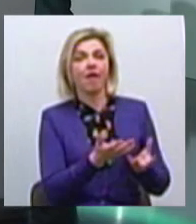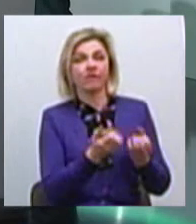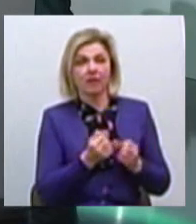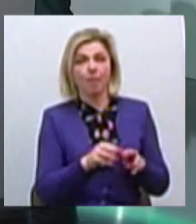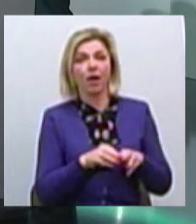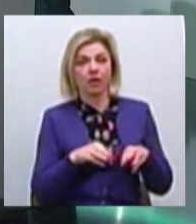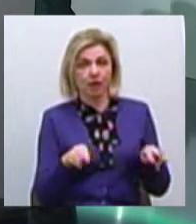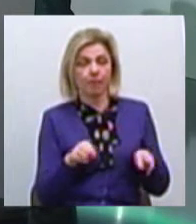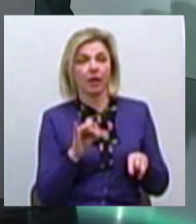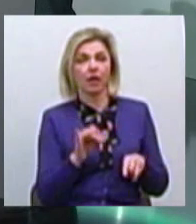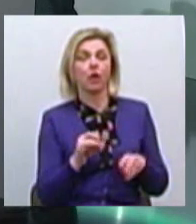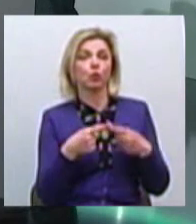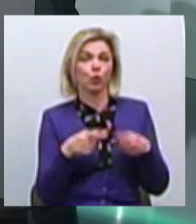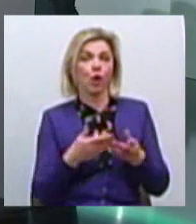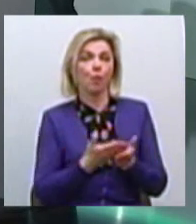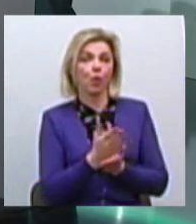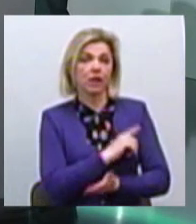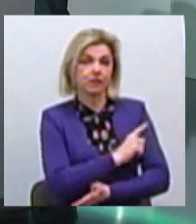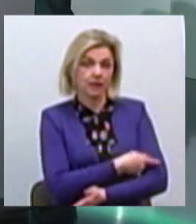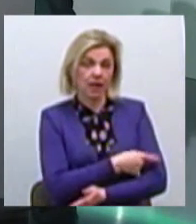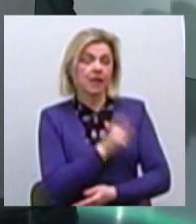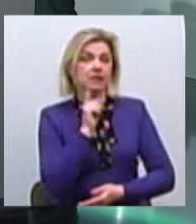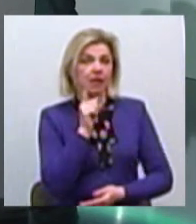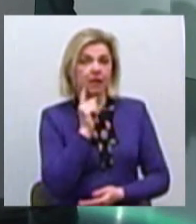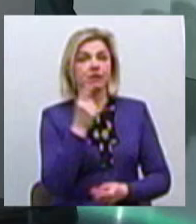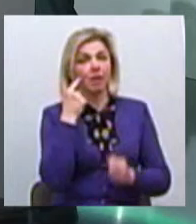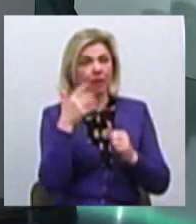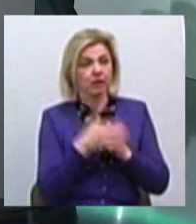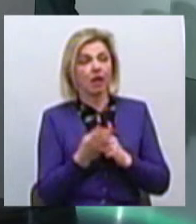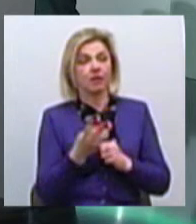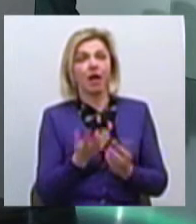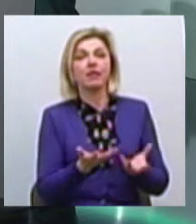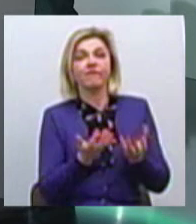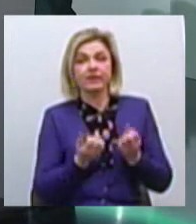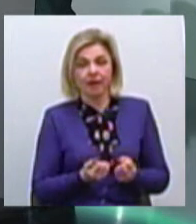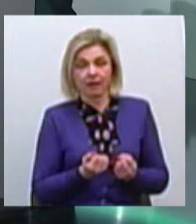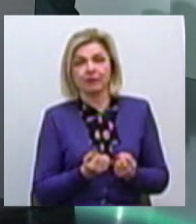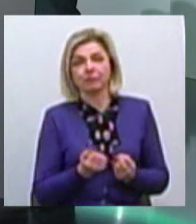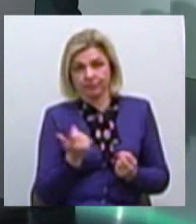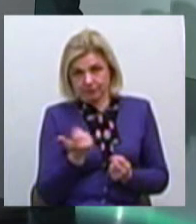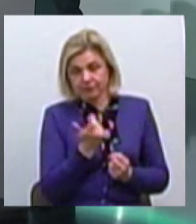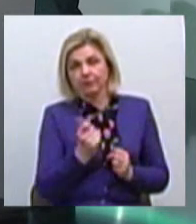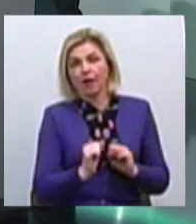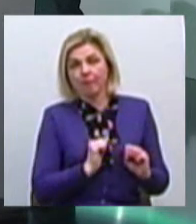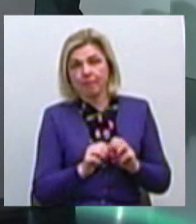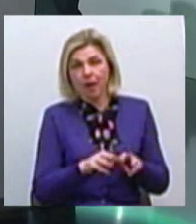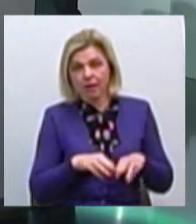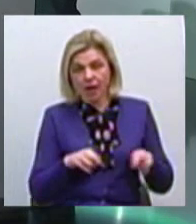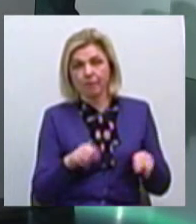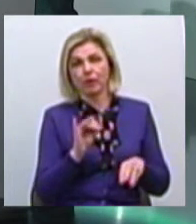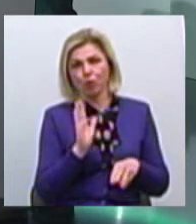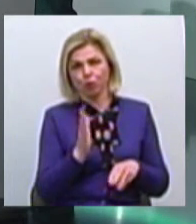понимают другие политические силы. В то же время Зеленский понимает, что ему нужно взять парламент, поэтому будут идти беспрерывные политические